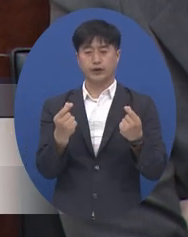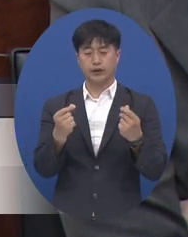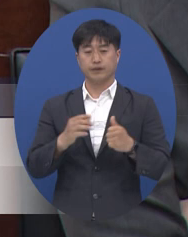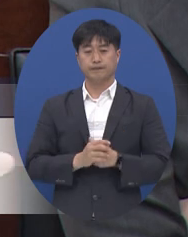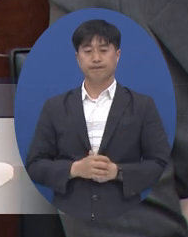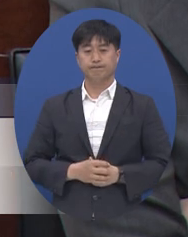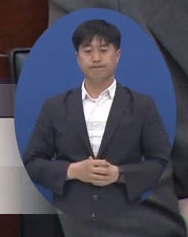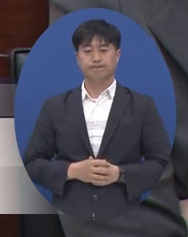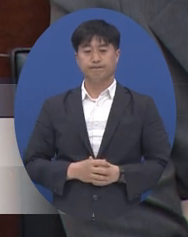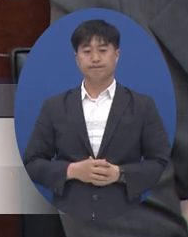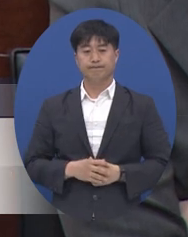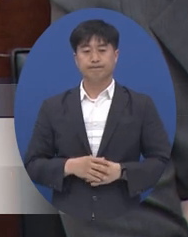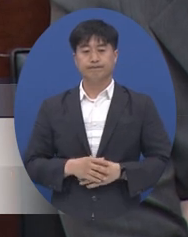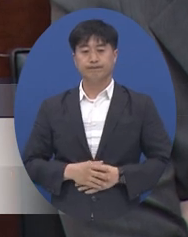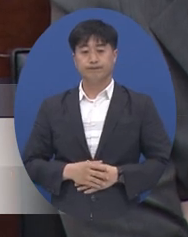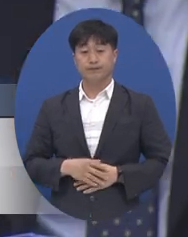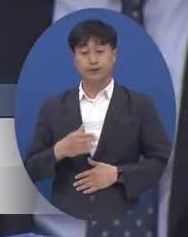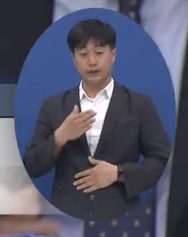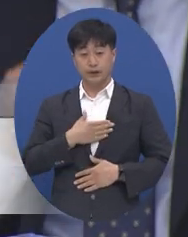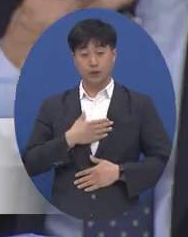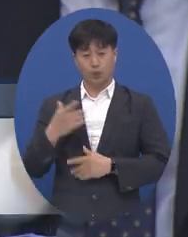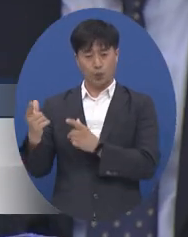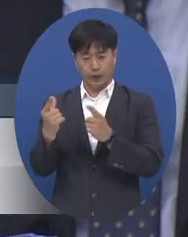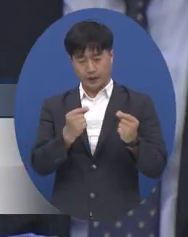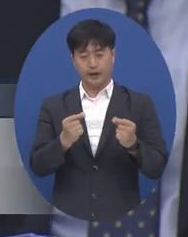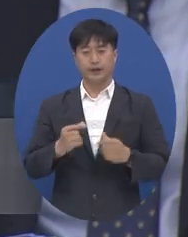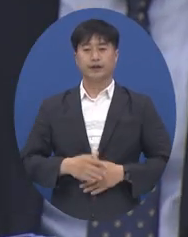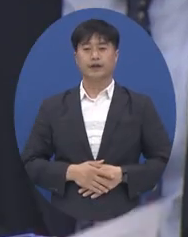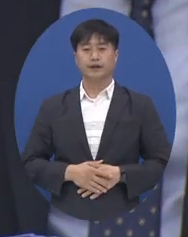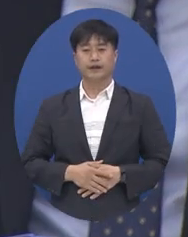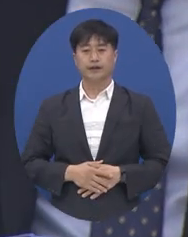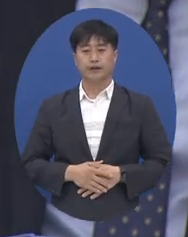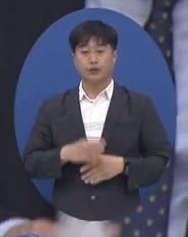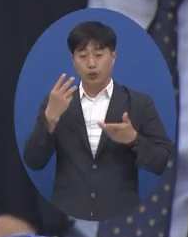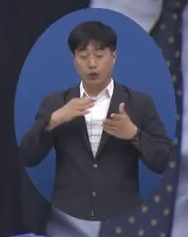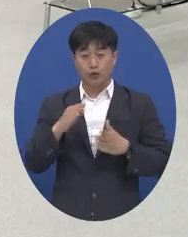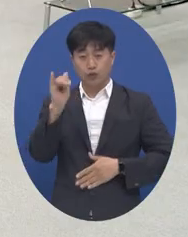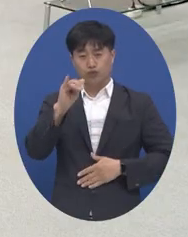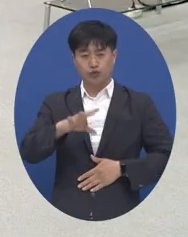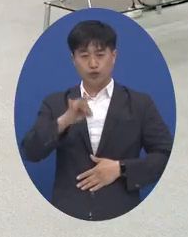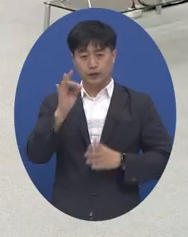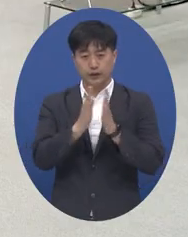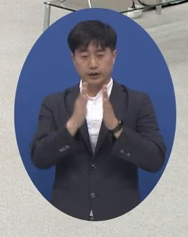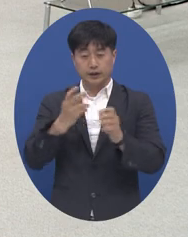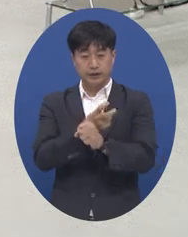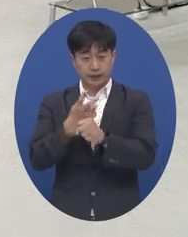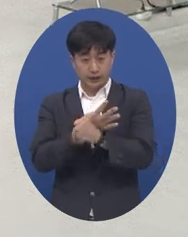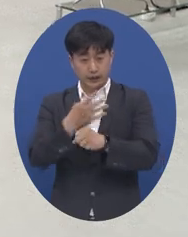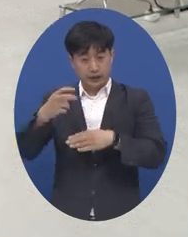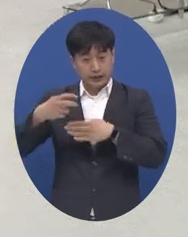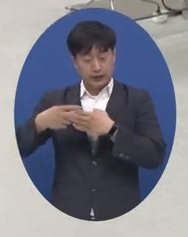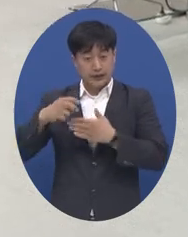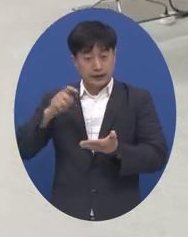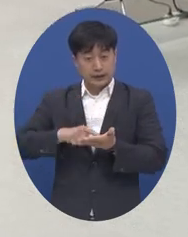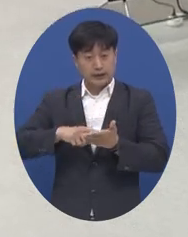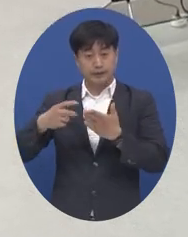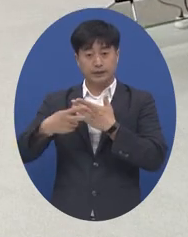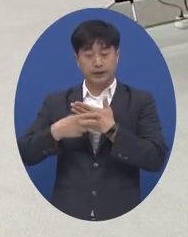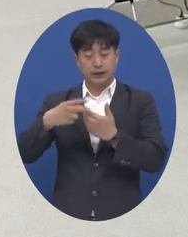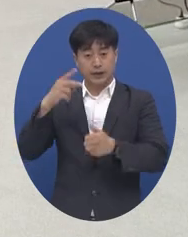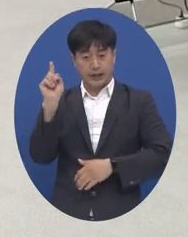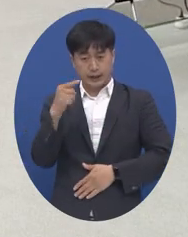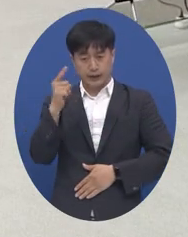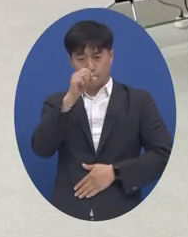왜 제가 주문하고 싶은 거에요 저도 사실은 그러고 싶습니다 경기도가 전국 최초로 도입한 24시간 응급 의료 전용 타의 길은